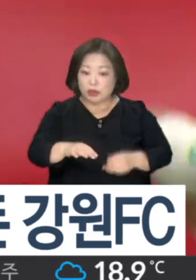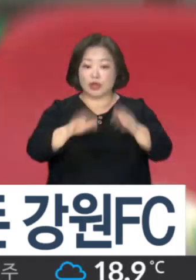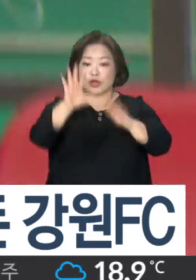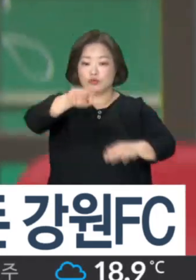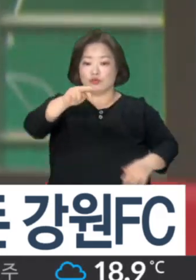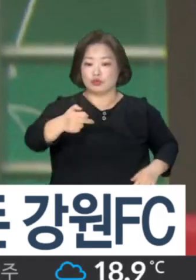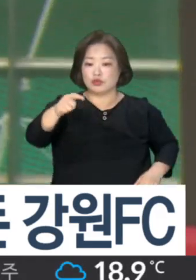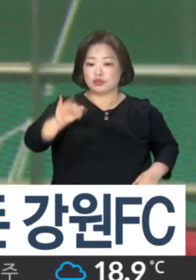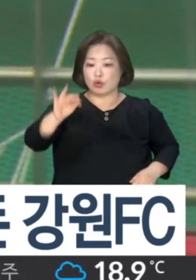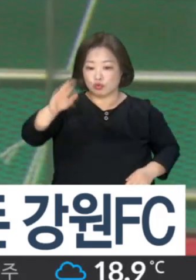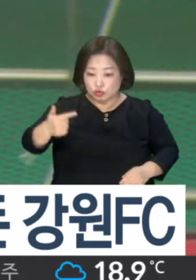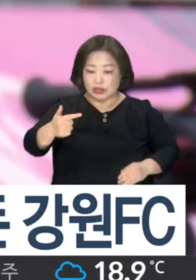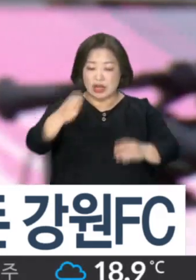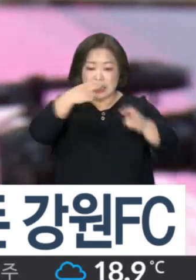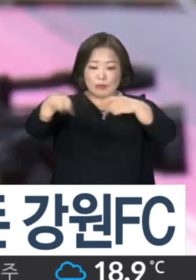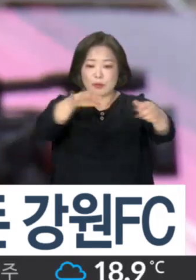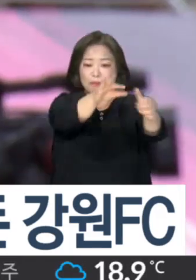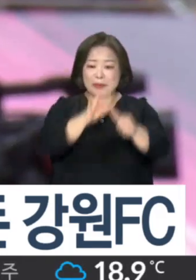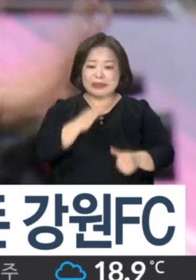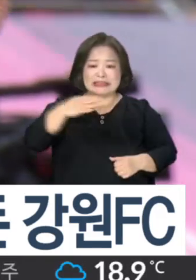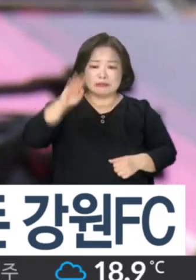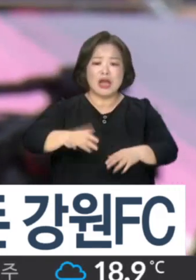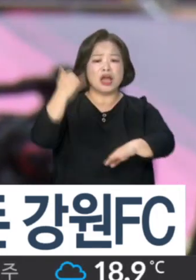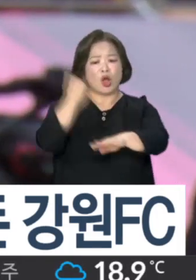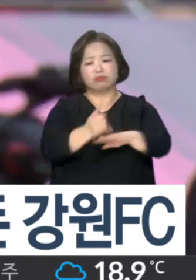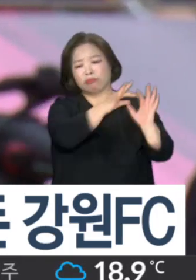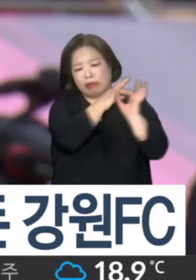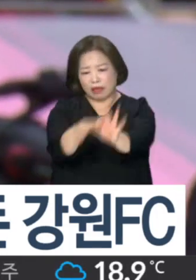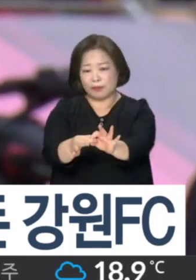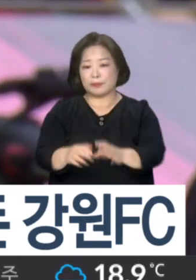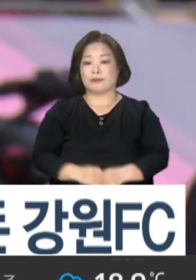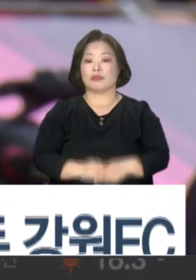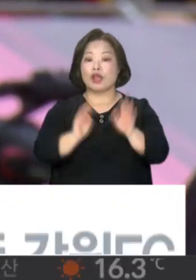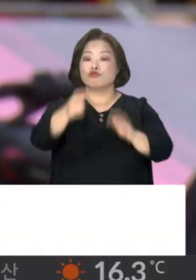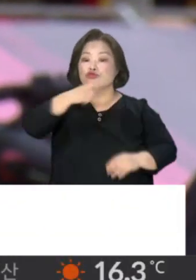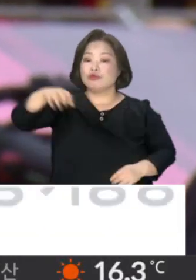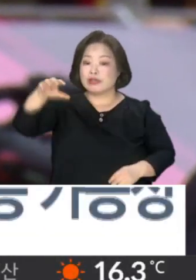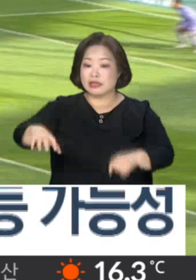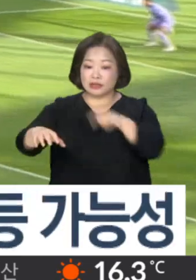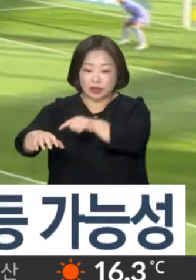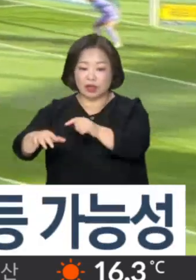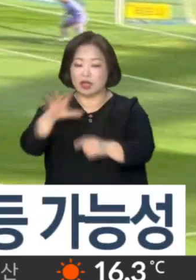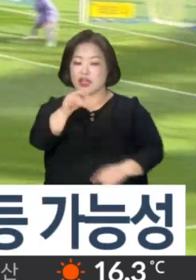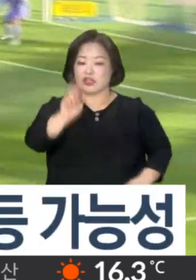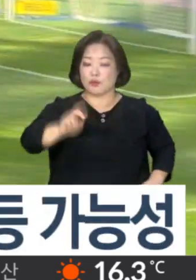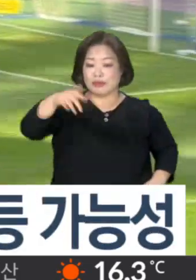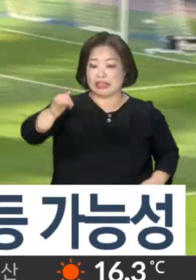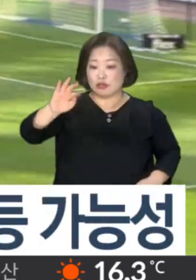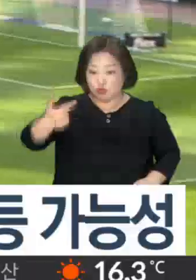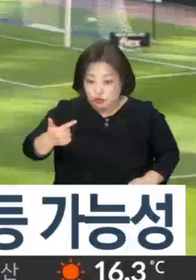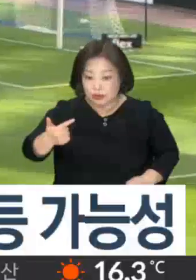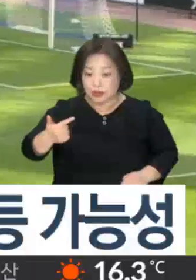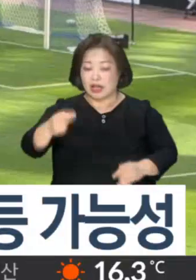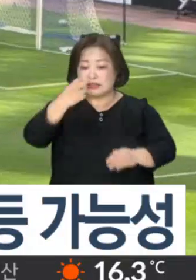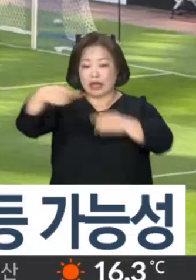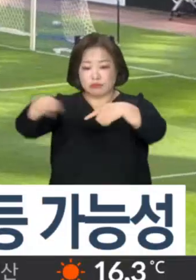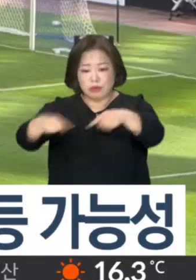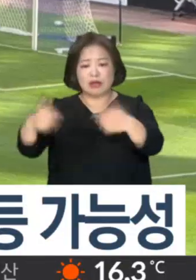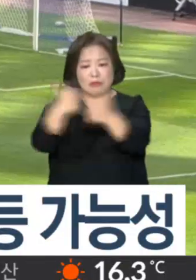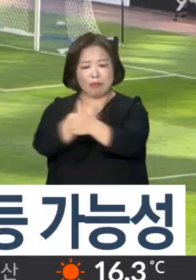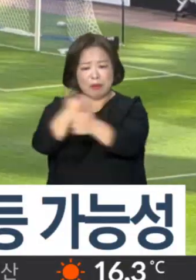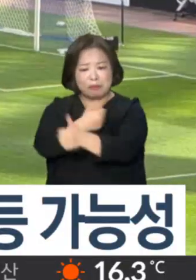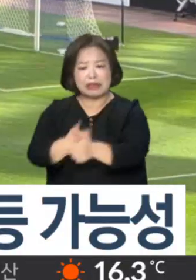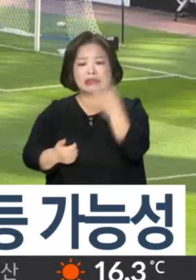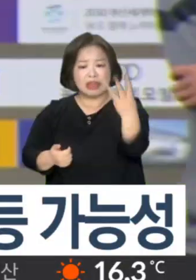윤정환 감독 선임 후에도 최하위권을 맴돌았습니다. 수원은 염기훈 대행에 이르기까지 세 차례나